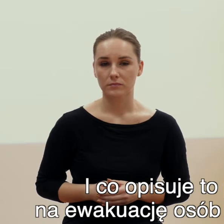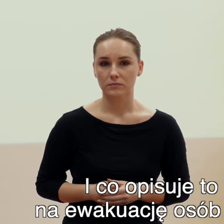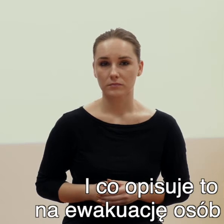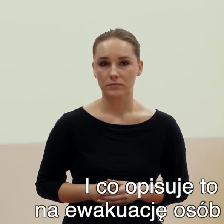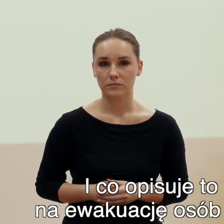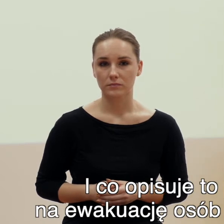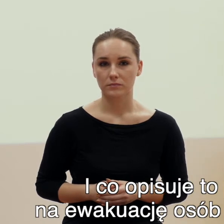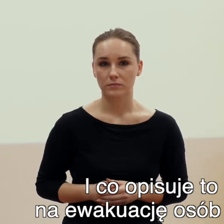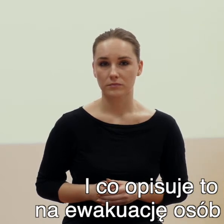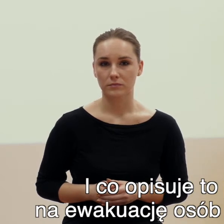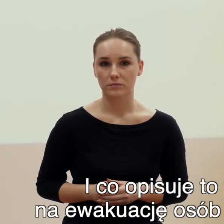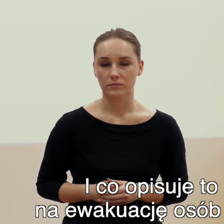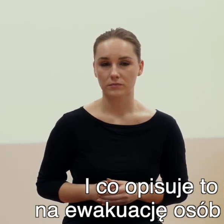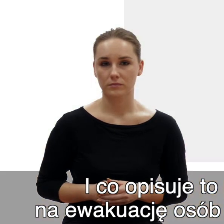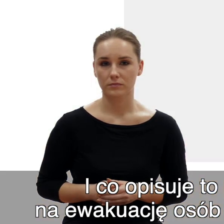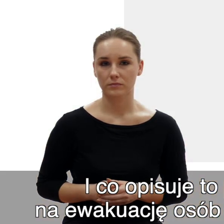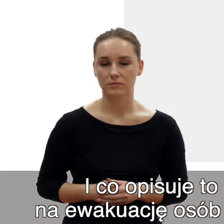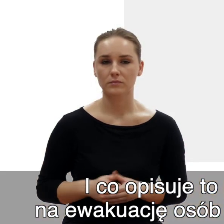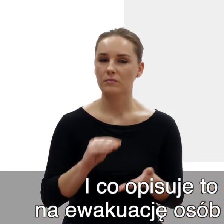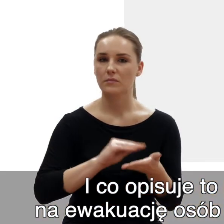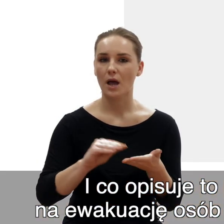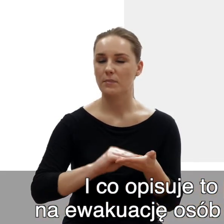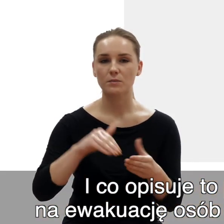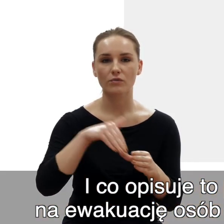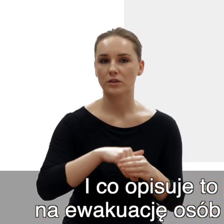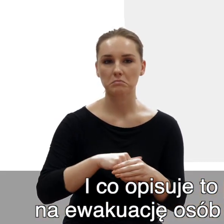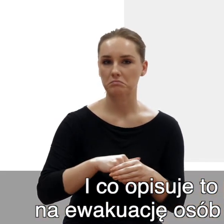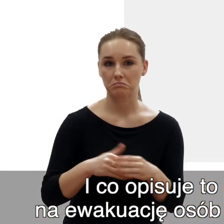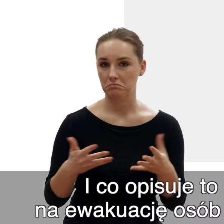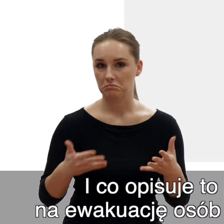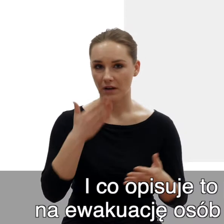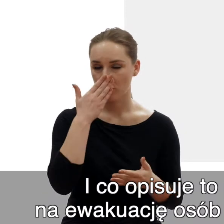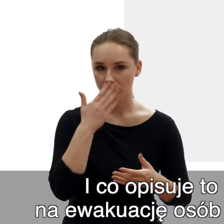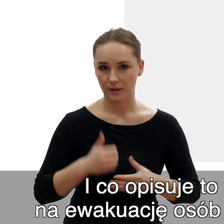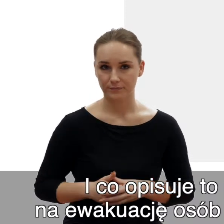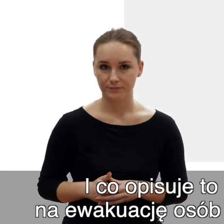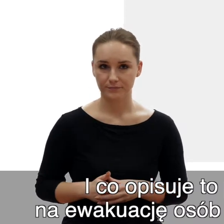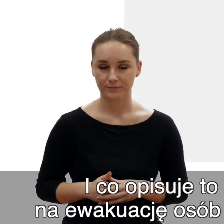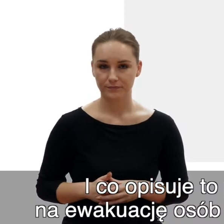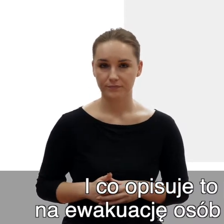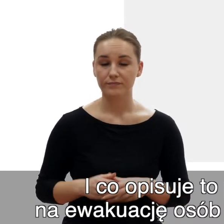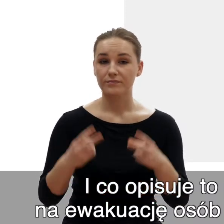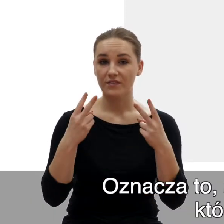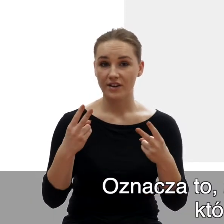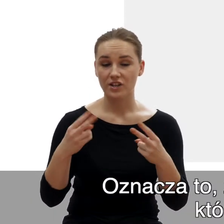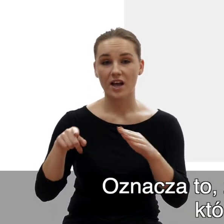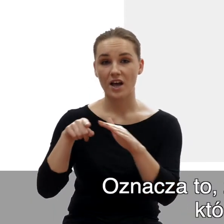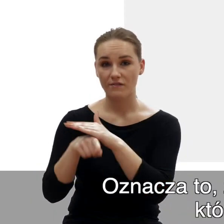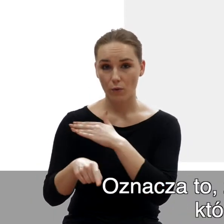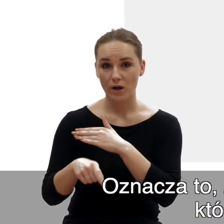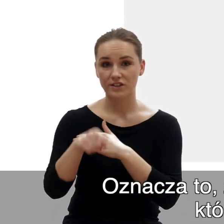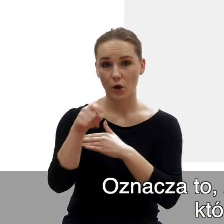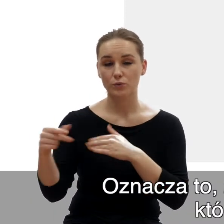opisuje to pismo? No ważne jest to, że zwracamy uwagę na ewakuację osób z niepełnosprawnościami w pierwszej kolejności. Oznacza to,